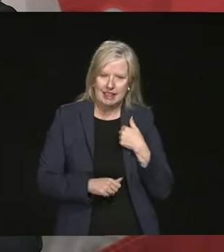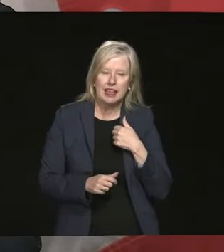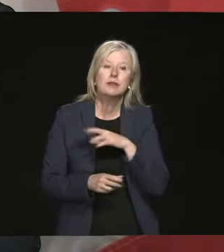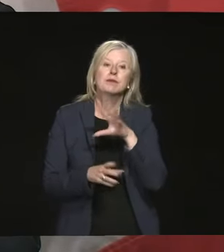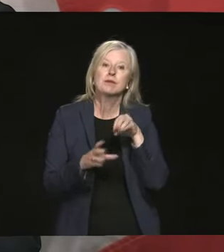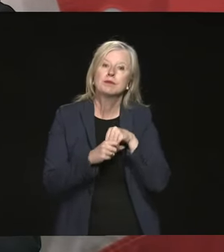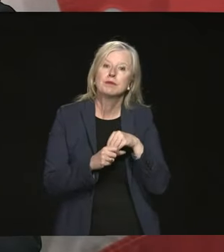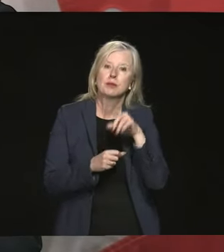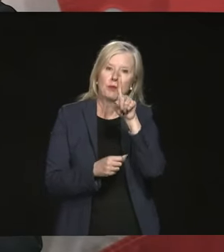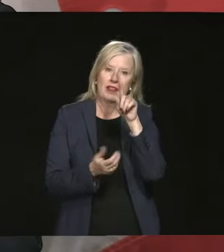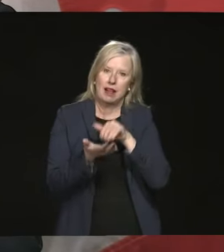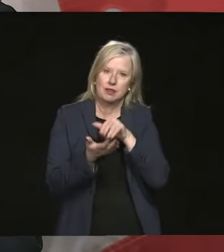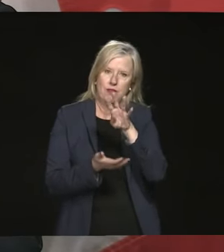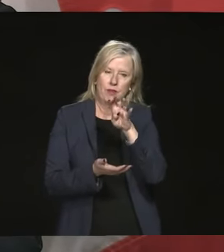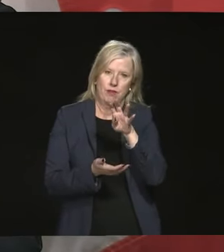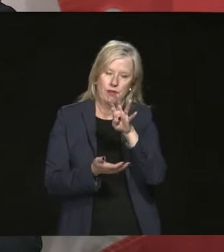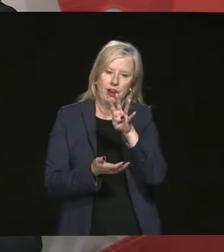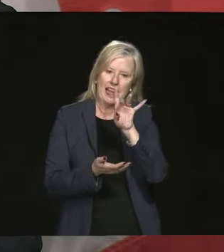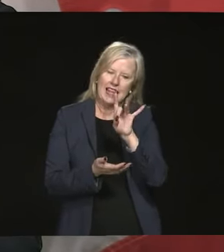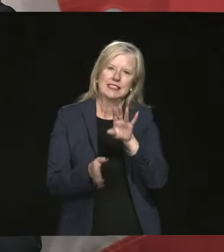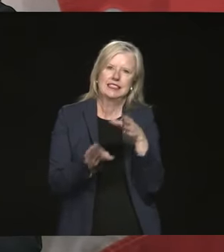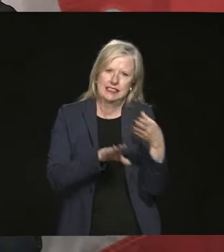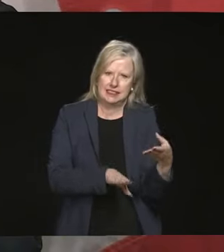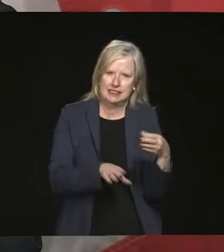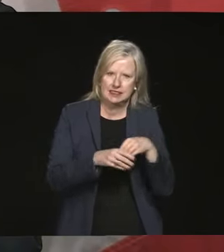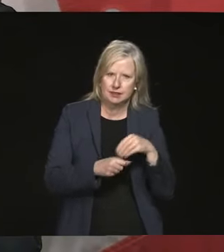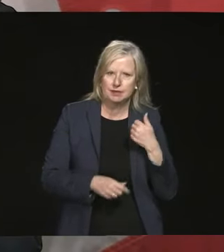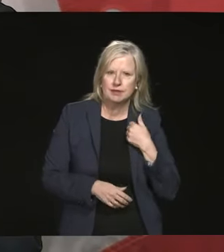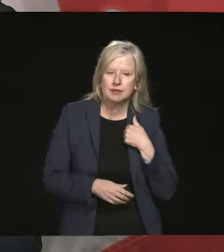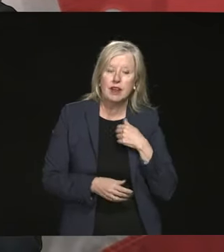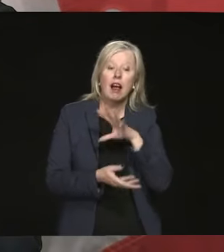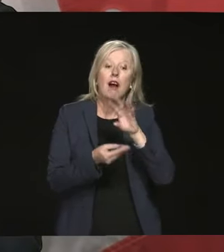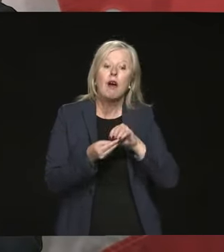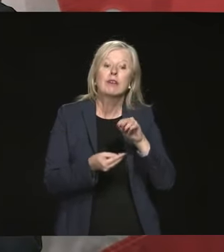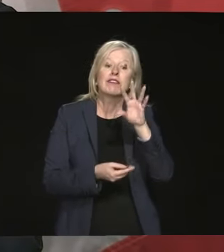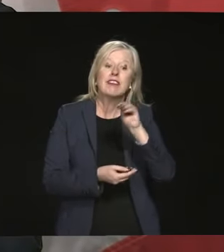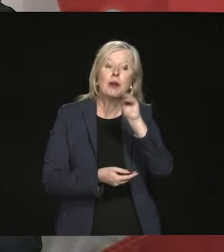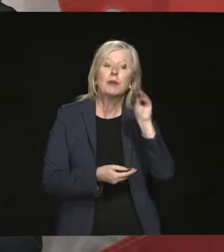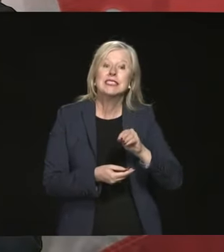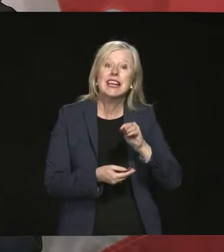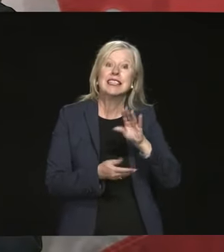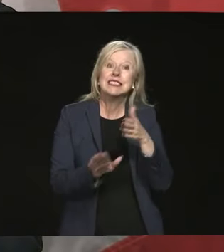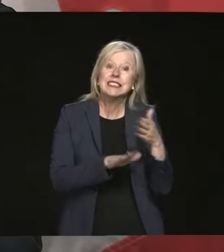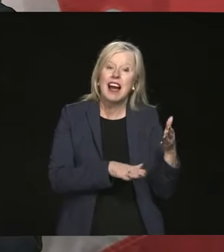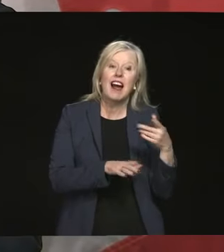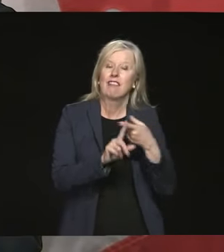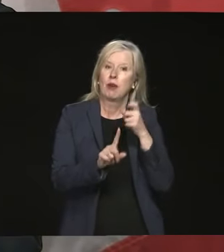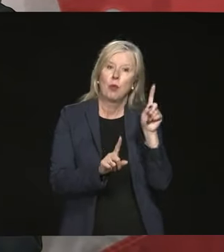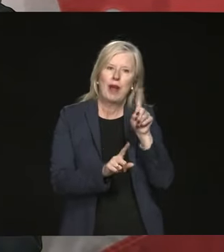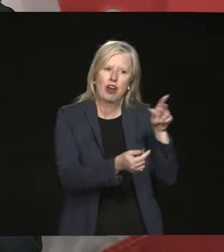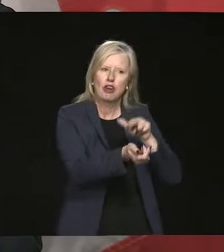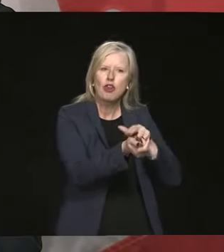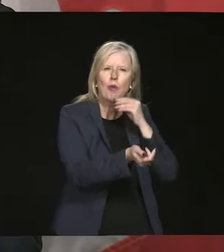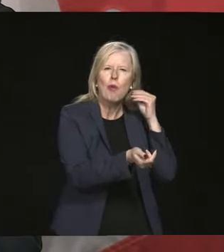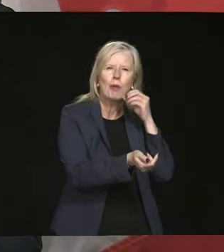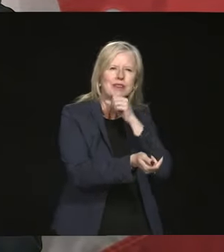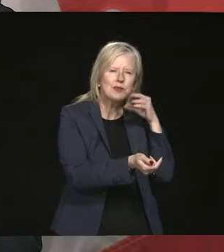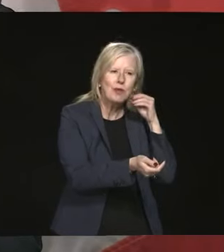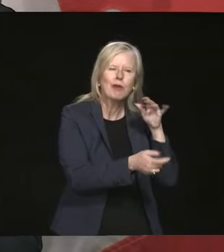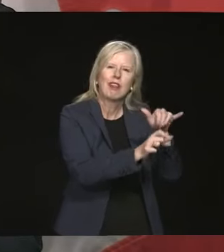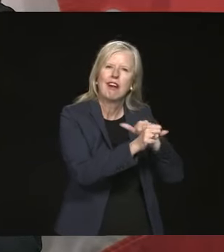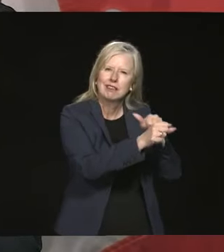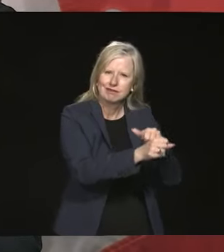survenus Close to dans des 50% of the établissements de deaths soins de longue durée are linked to et long-term care 93% des personnes and décédées étaient âgées 93% de of plus de deaths are 60